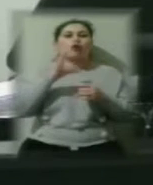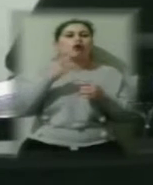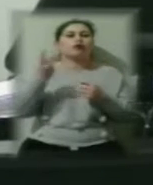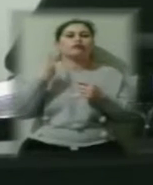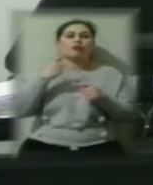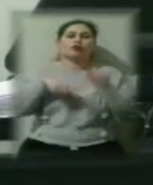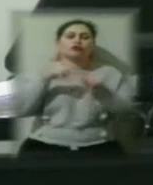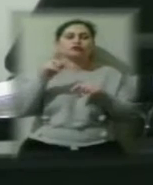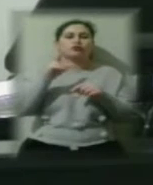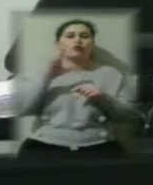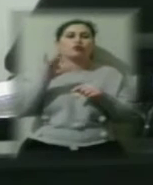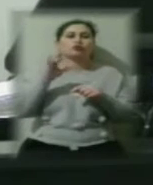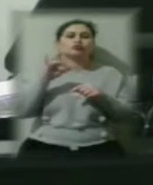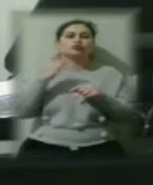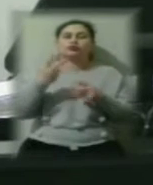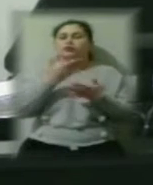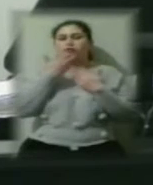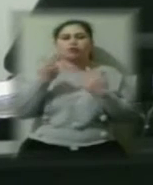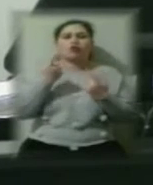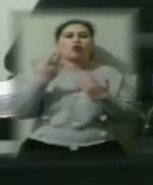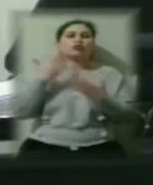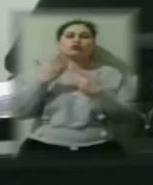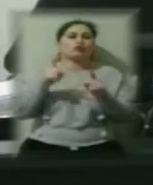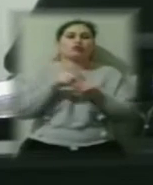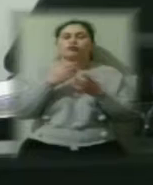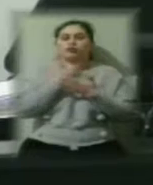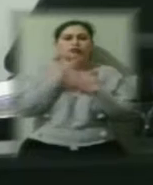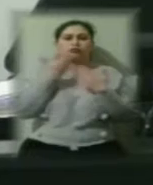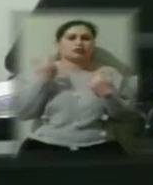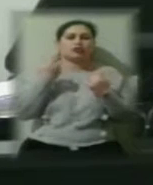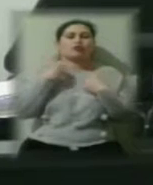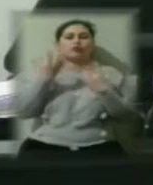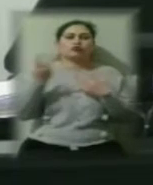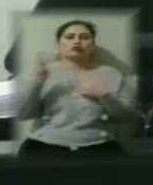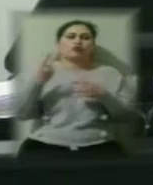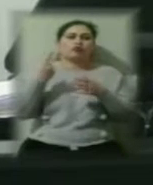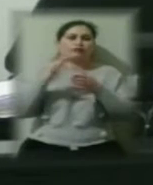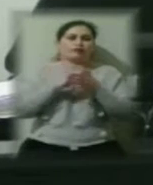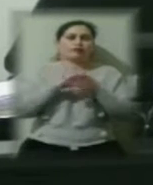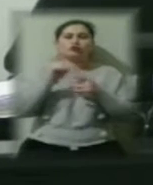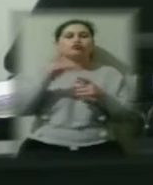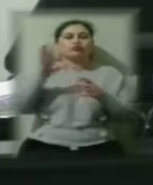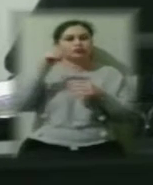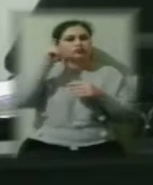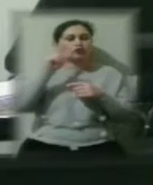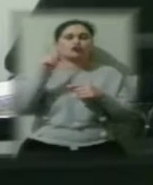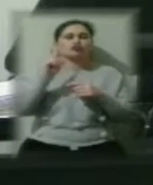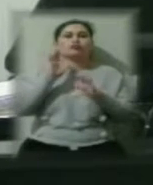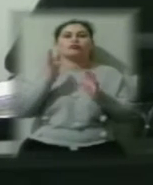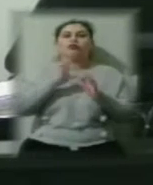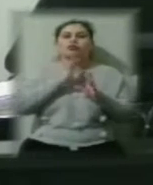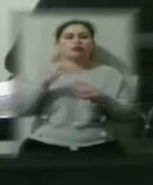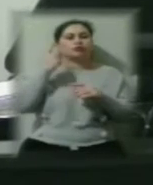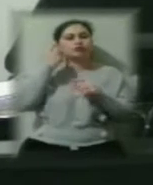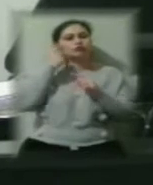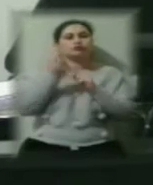інших стосунках. Обвинувачення Калініна є просто однофамільцем, для того, щоб не виникали сумніви будь-кого щодо